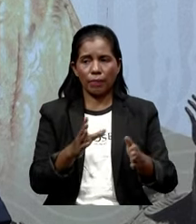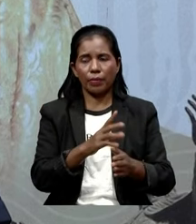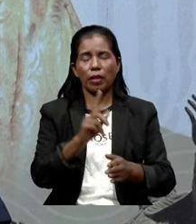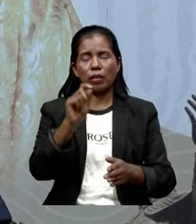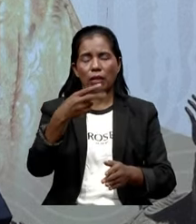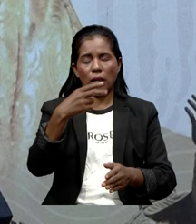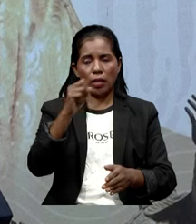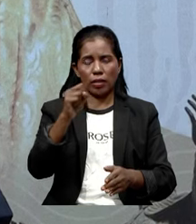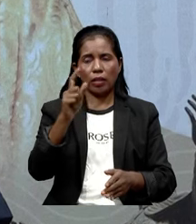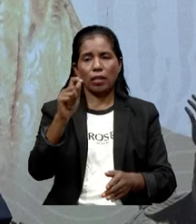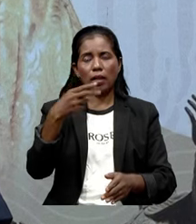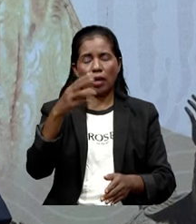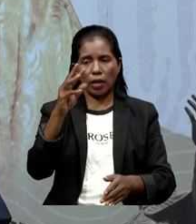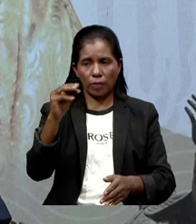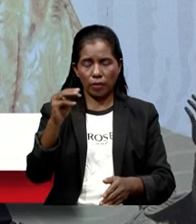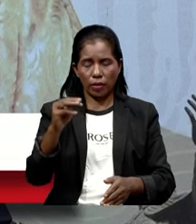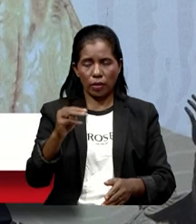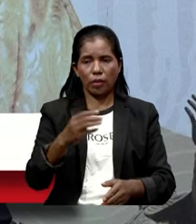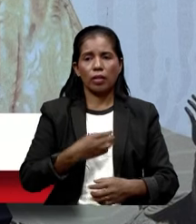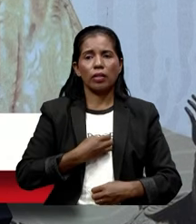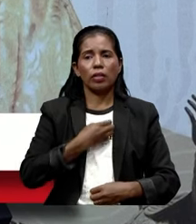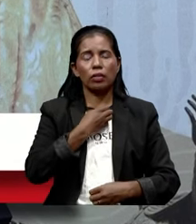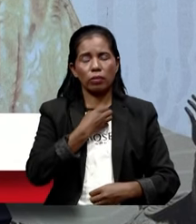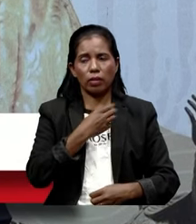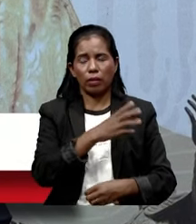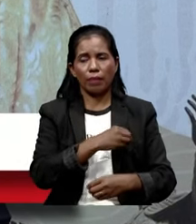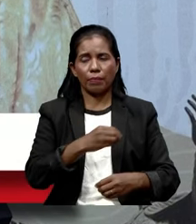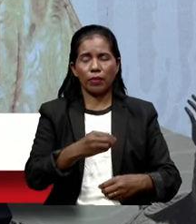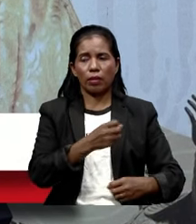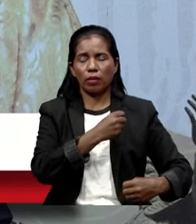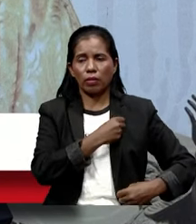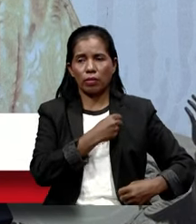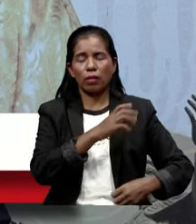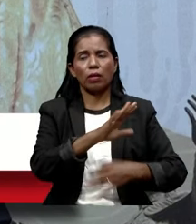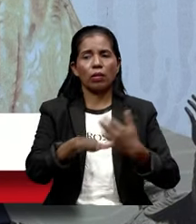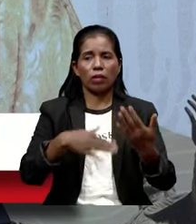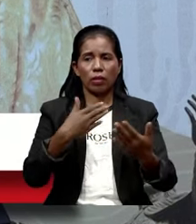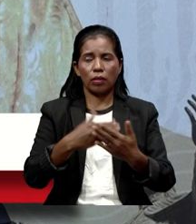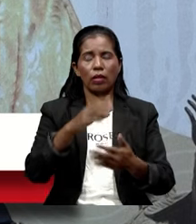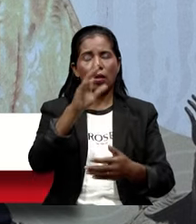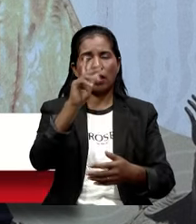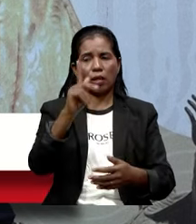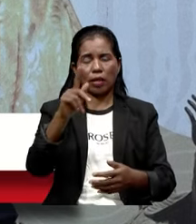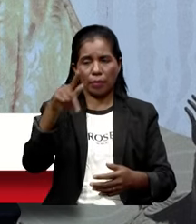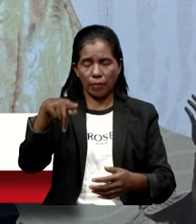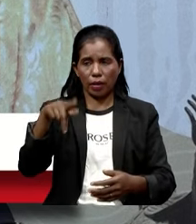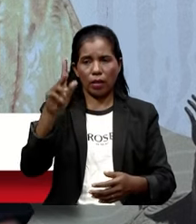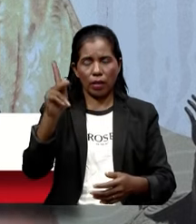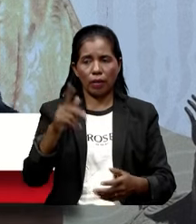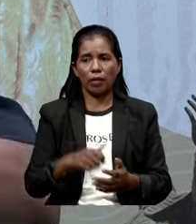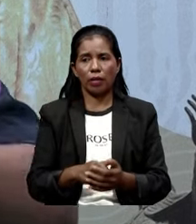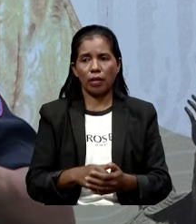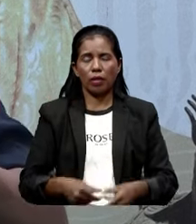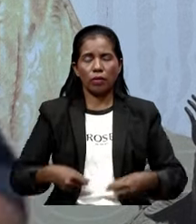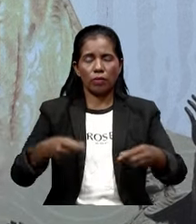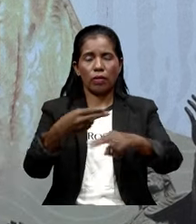THSTM escuteiro, soldado Cristo, nunemos KPK. Atu foli